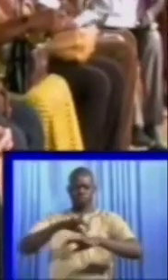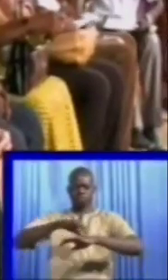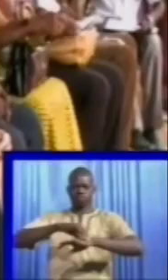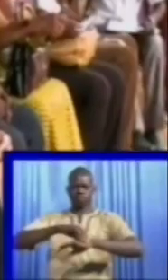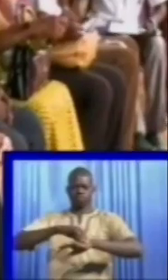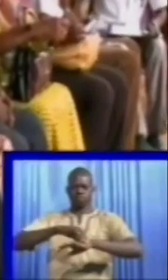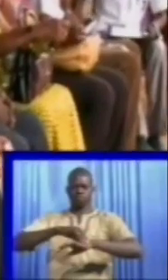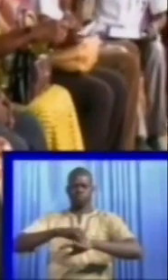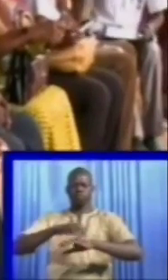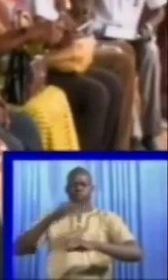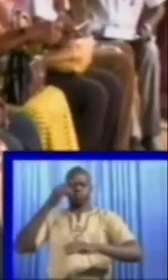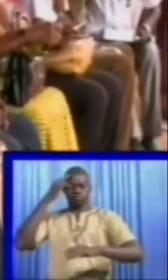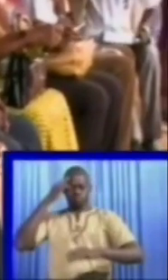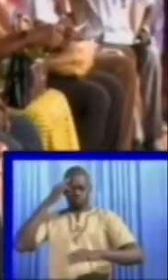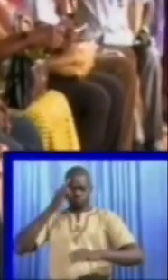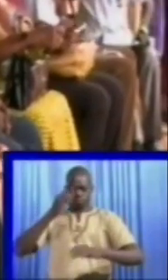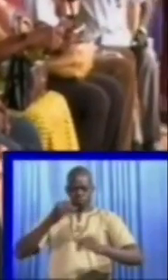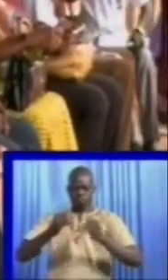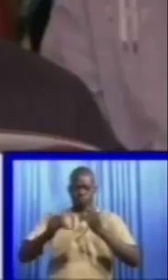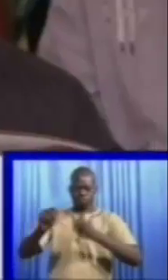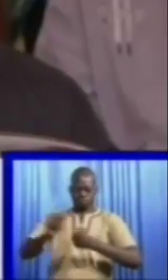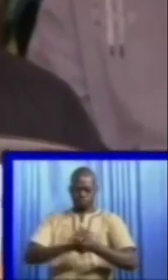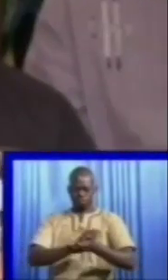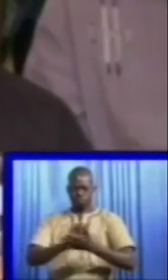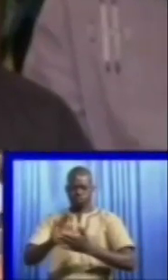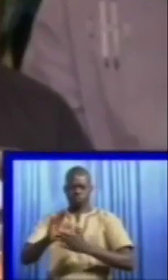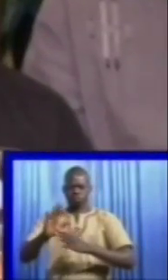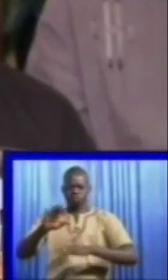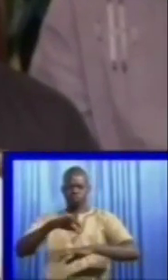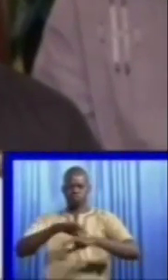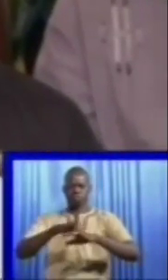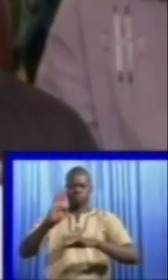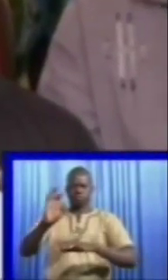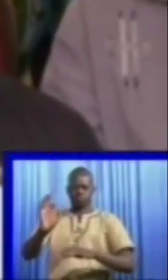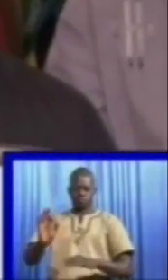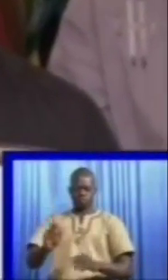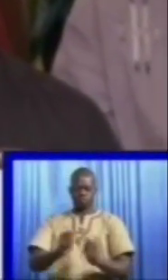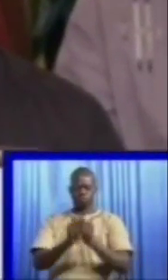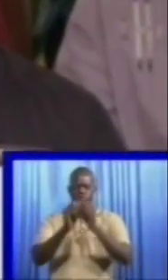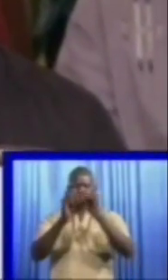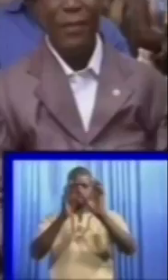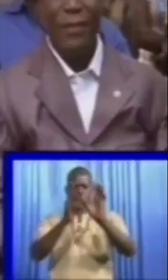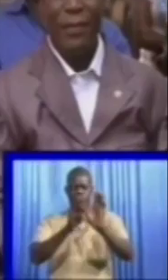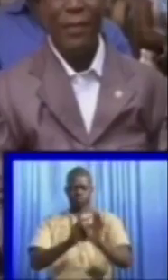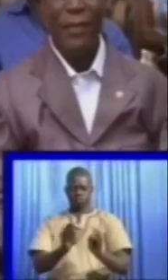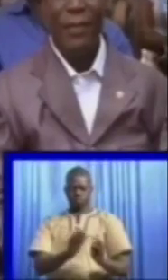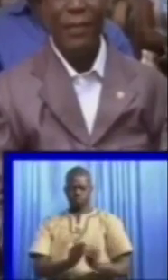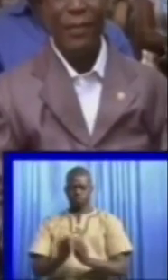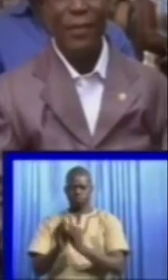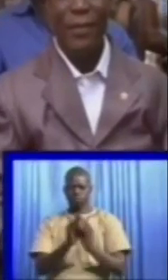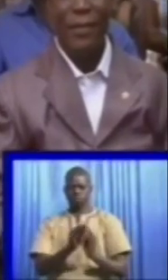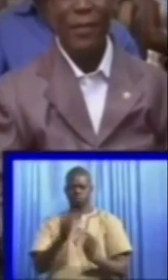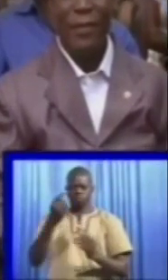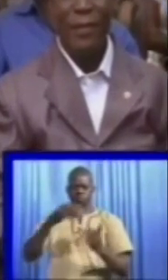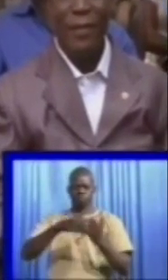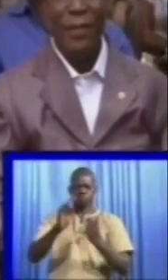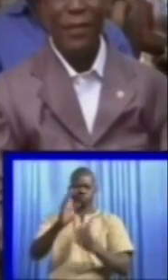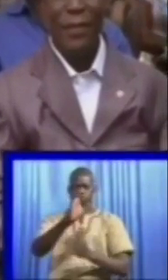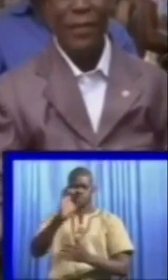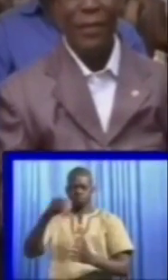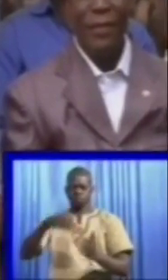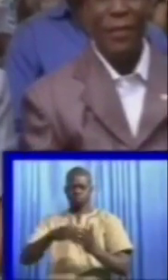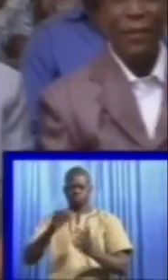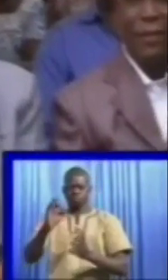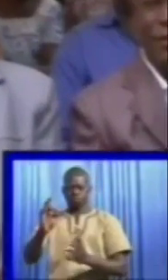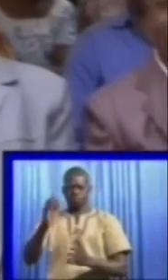Pour venir à bout de la dégradation des terres, le Burkina Faso et ses partenaires ont mobilisé 1,5 milliard de francs